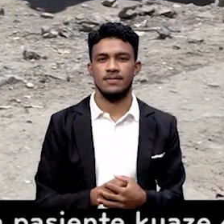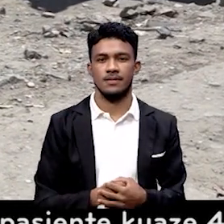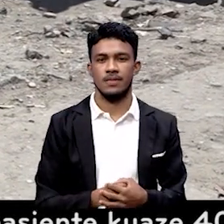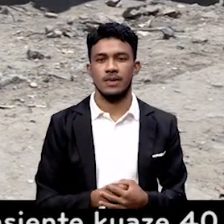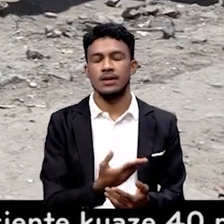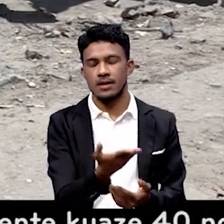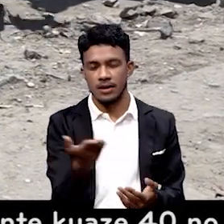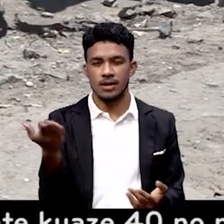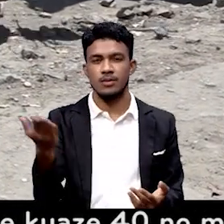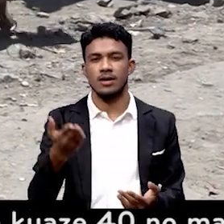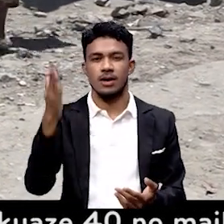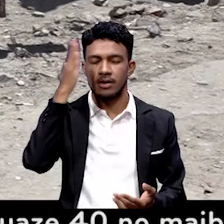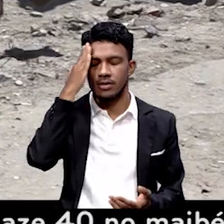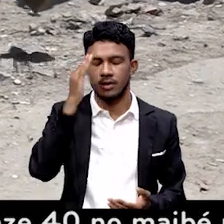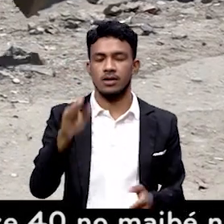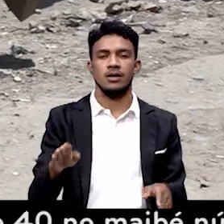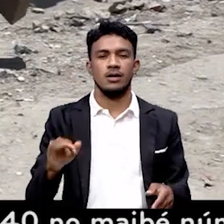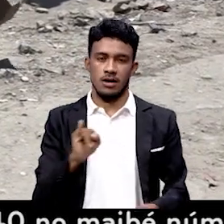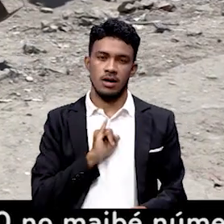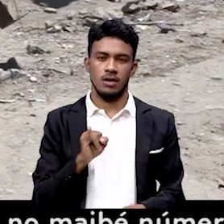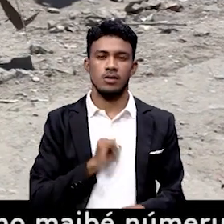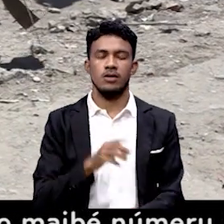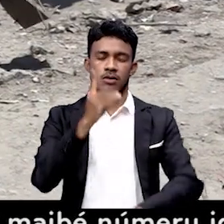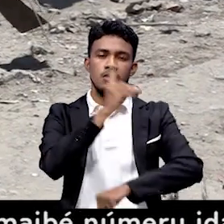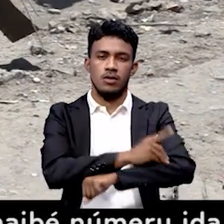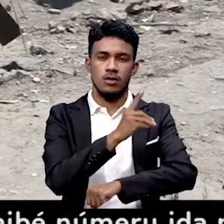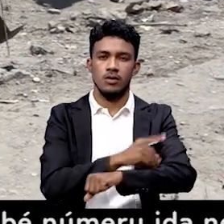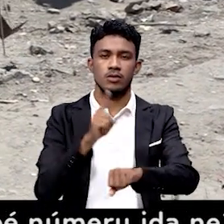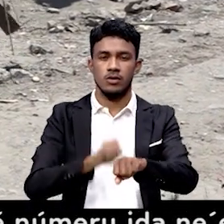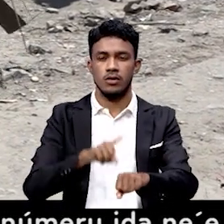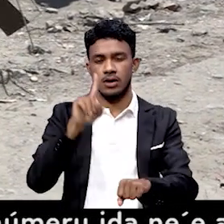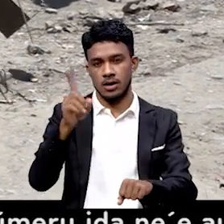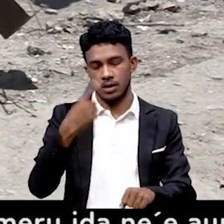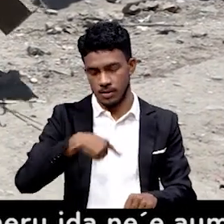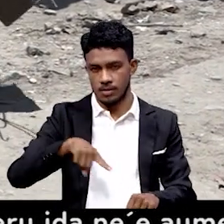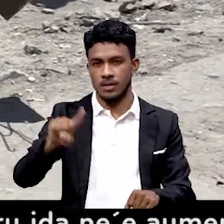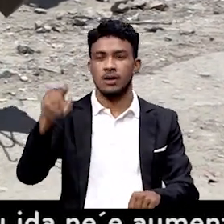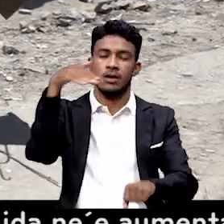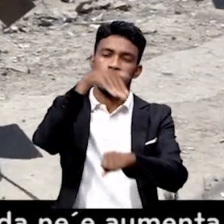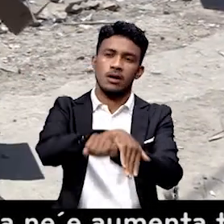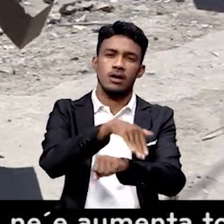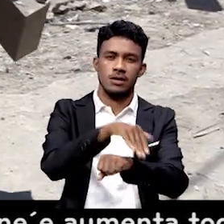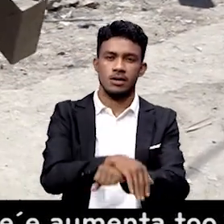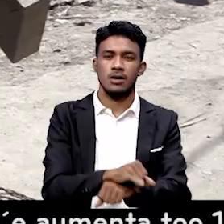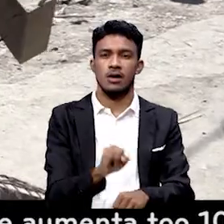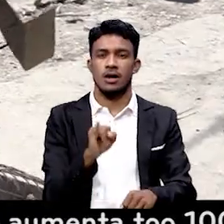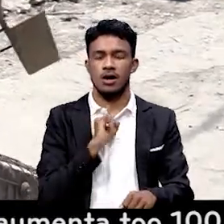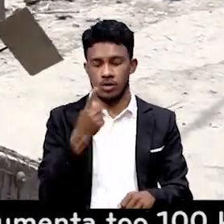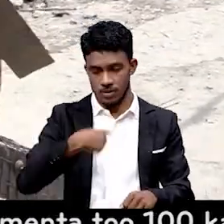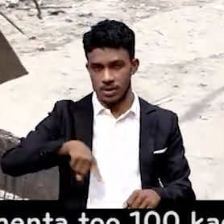imi hanoi au loloron tuku ide sai kalam bot hau sai